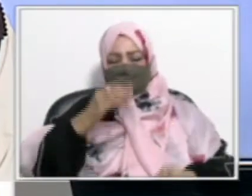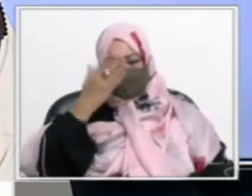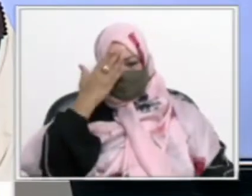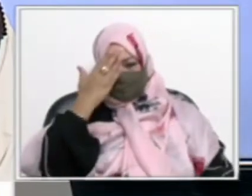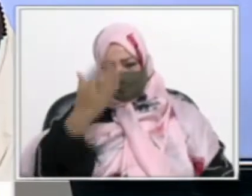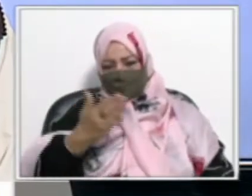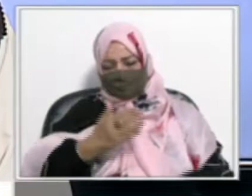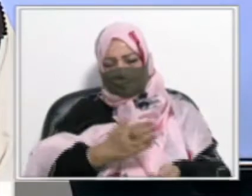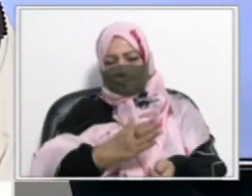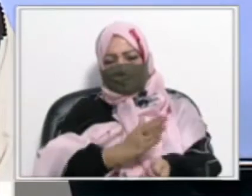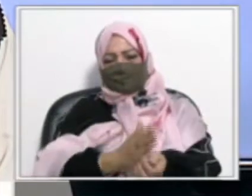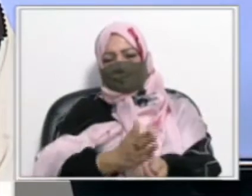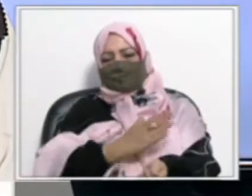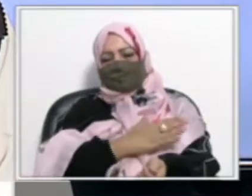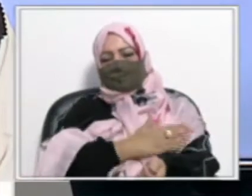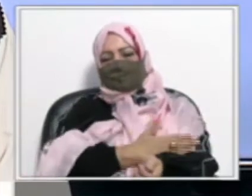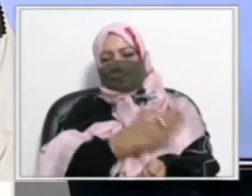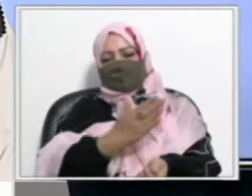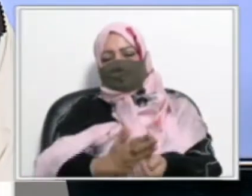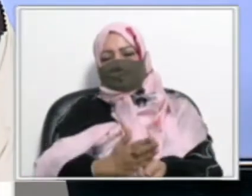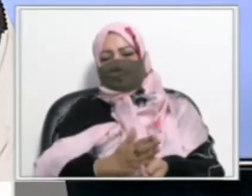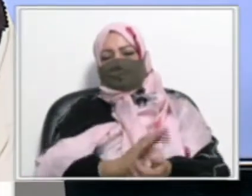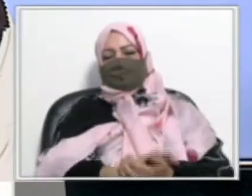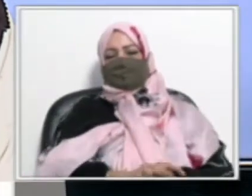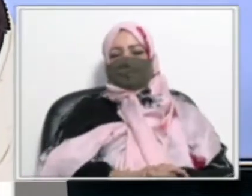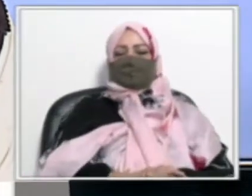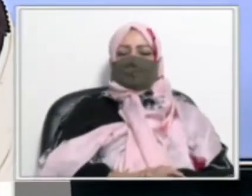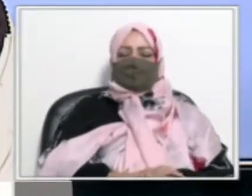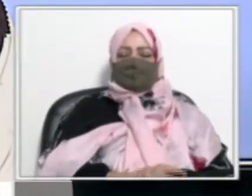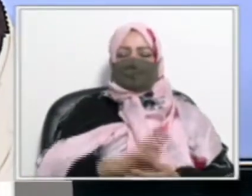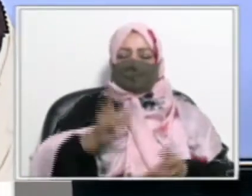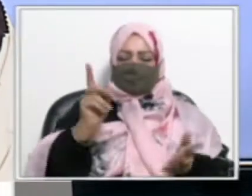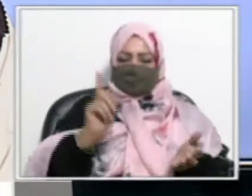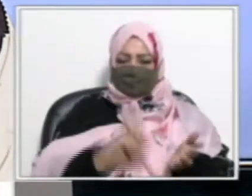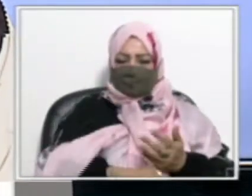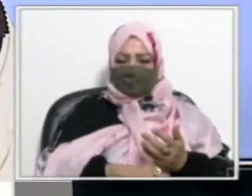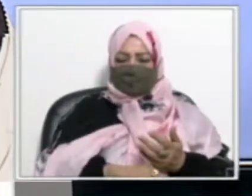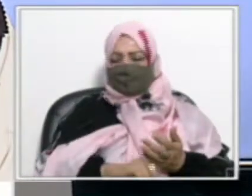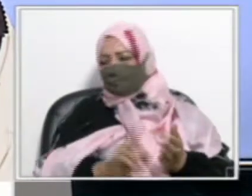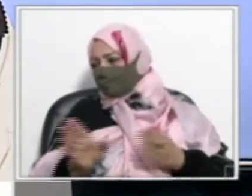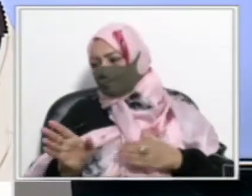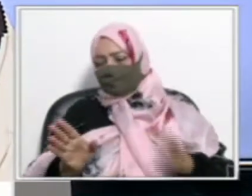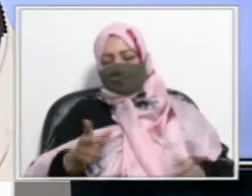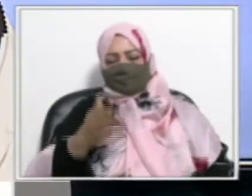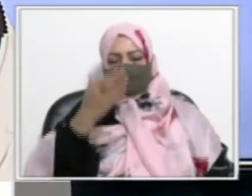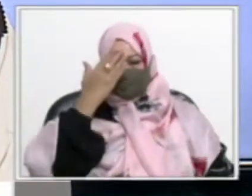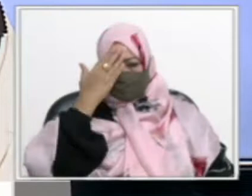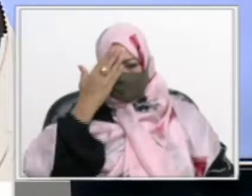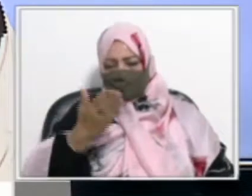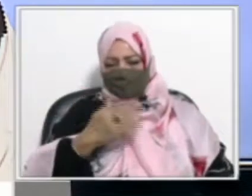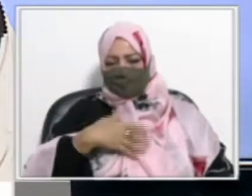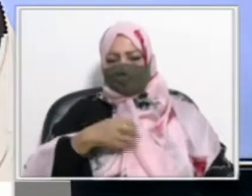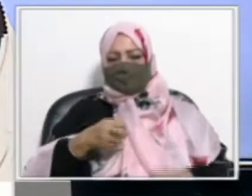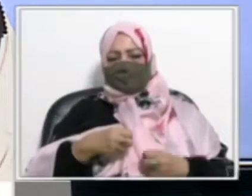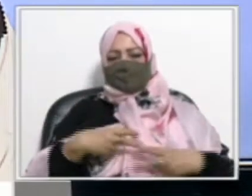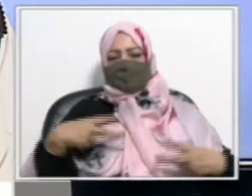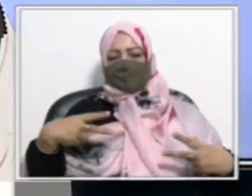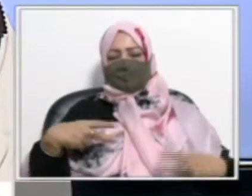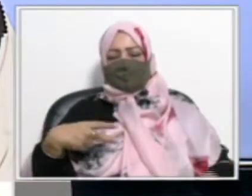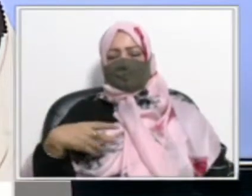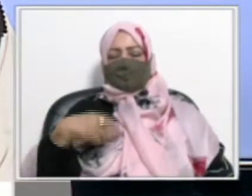تكتمل صورتها على ما هي عليه. وإن كانت الخلل الذي حصل في الصلاة هو